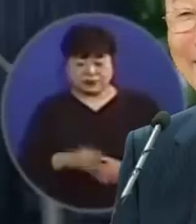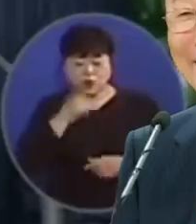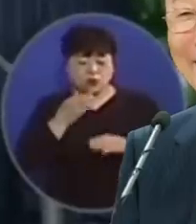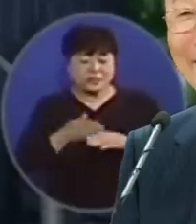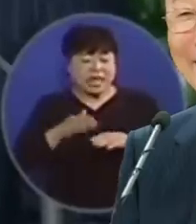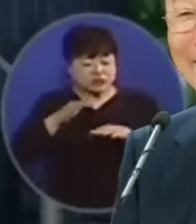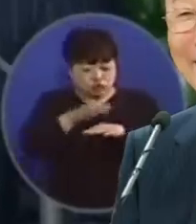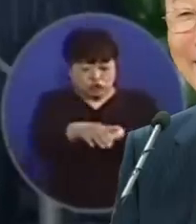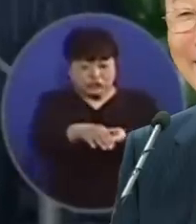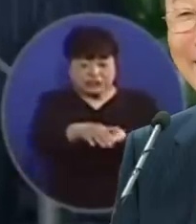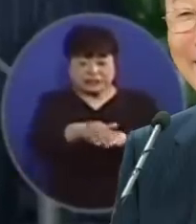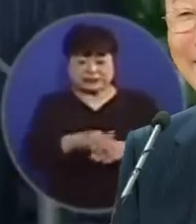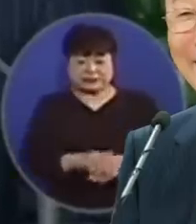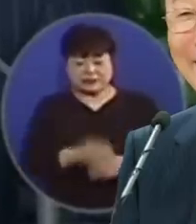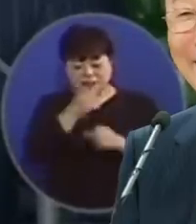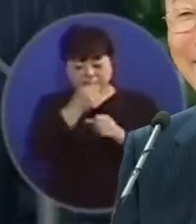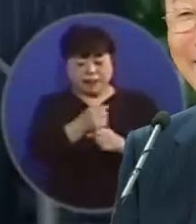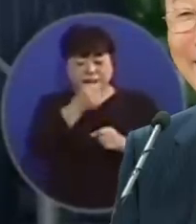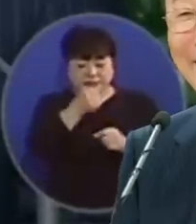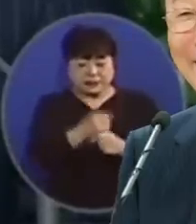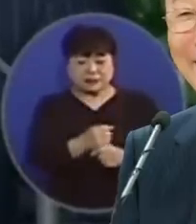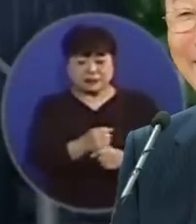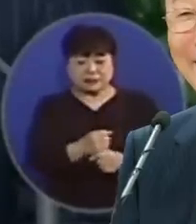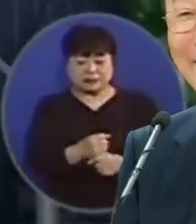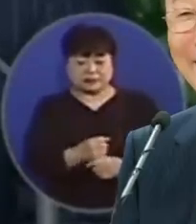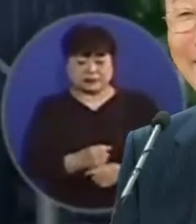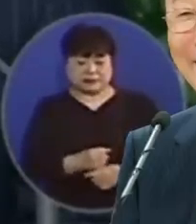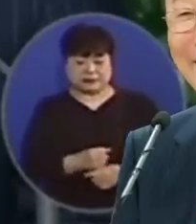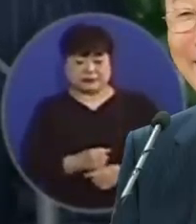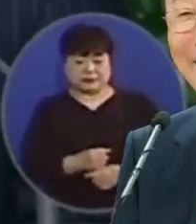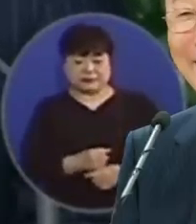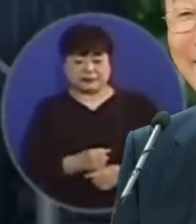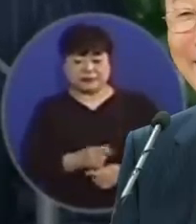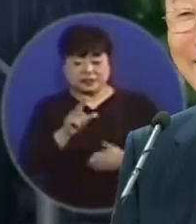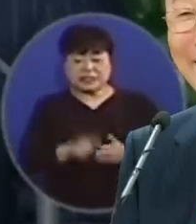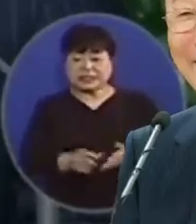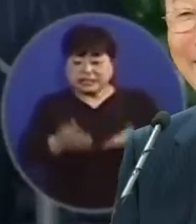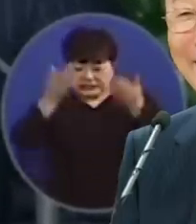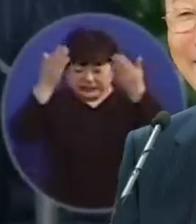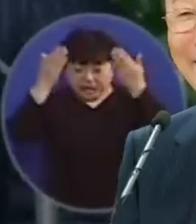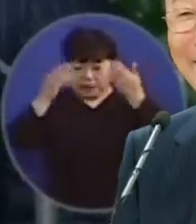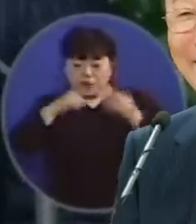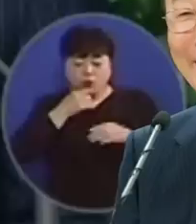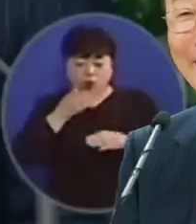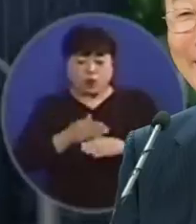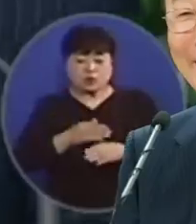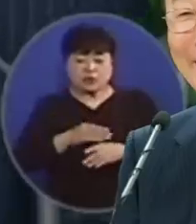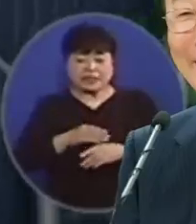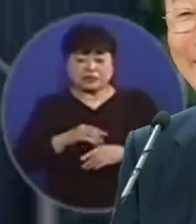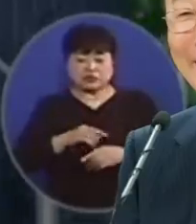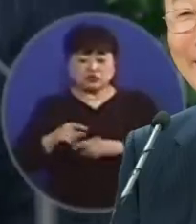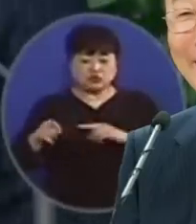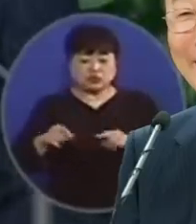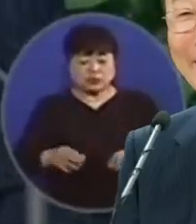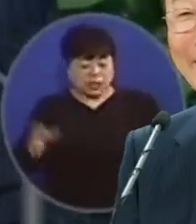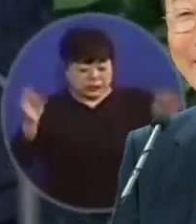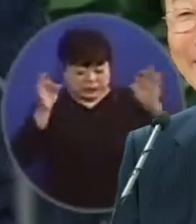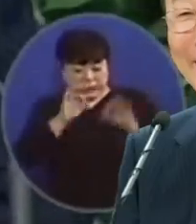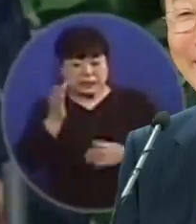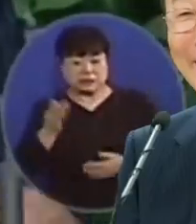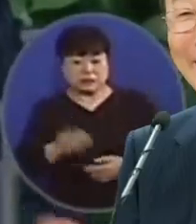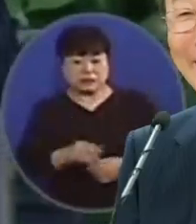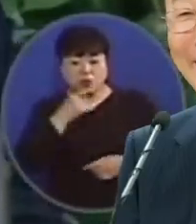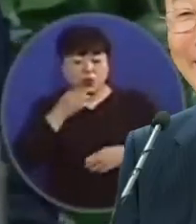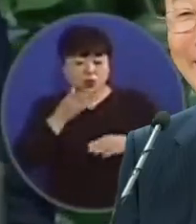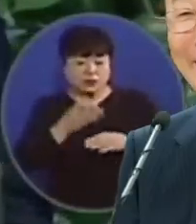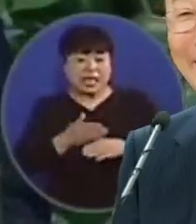공산주의를 만드는 스탈린도 한 세대가 지나기 전에 공산주의가 이 땅에서 싹 사라졌습니다. 지금